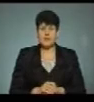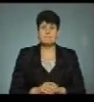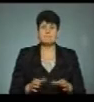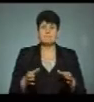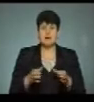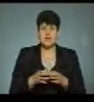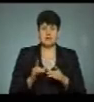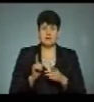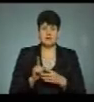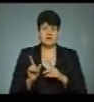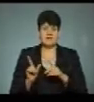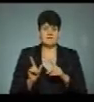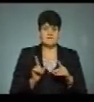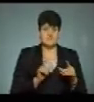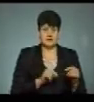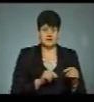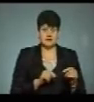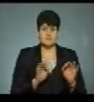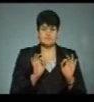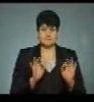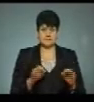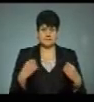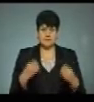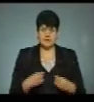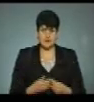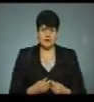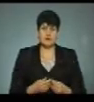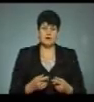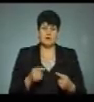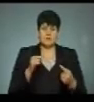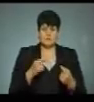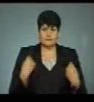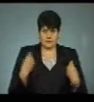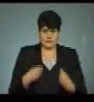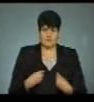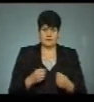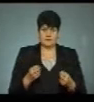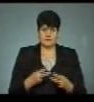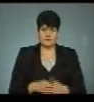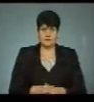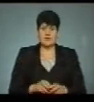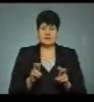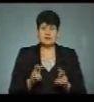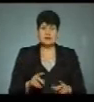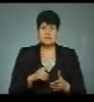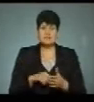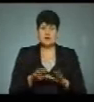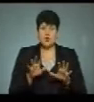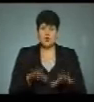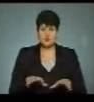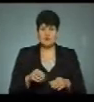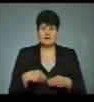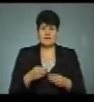повинна виїхати уже відповідно оснащена в протиепідемічному костюмі. На засіданні міський голова Сергій Надал